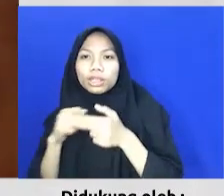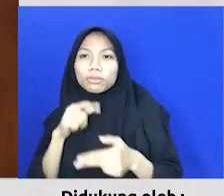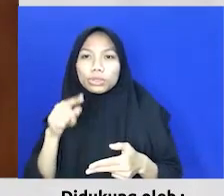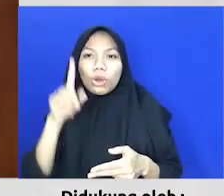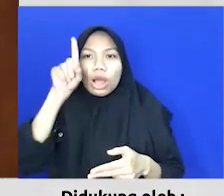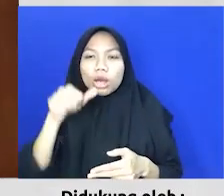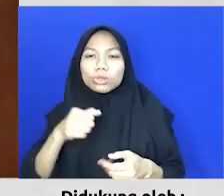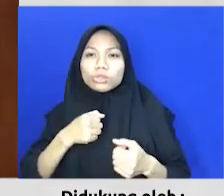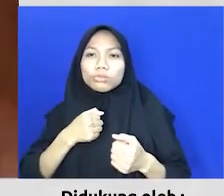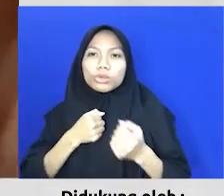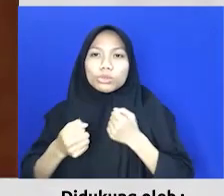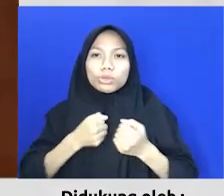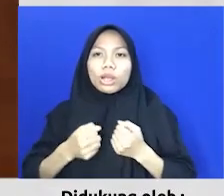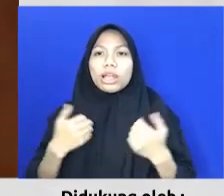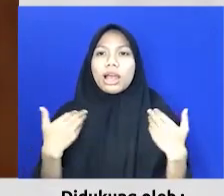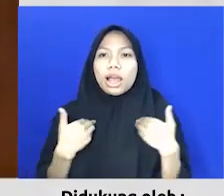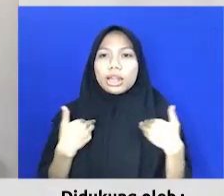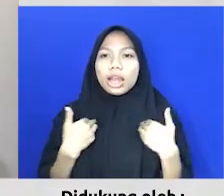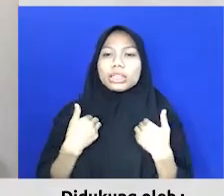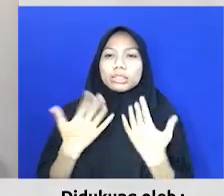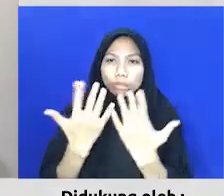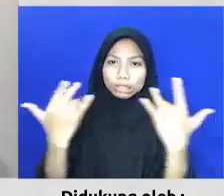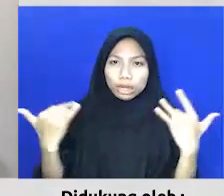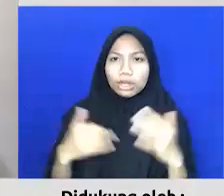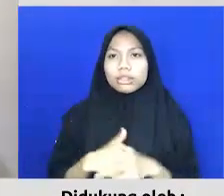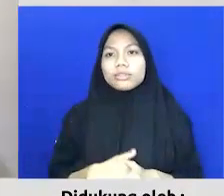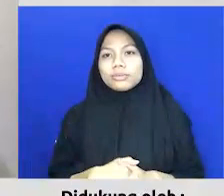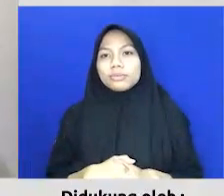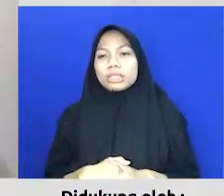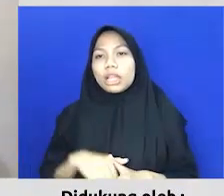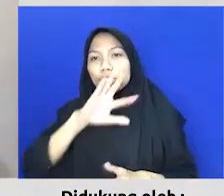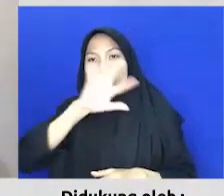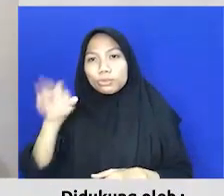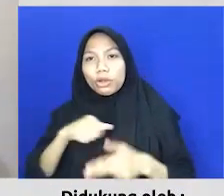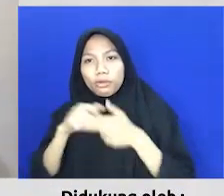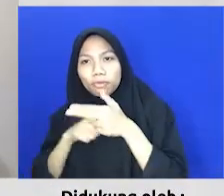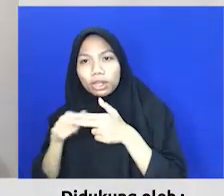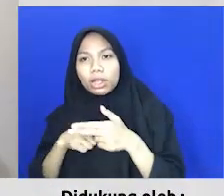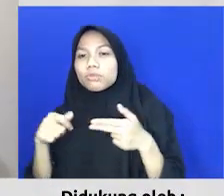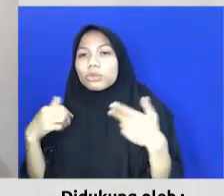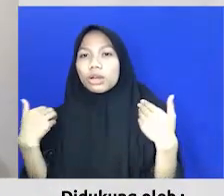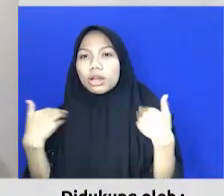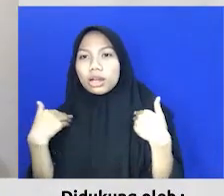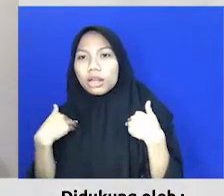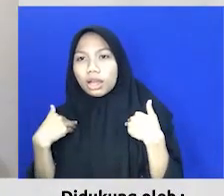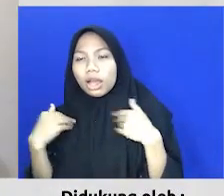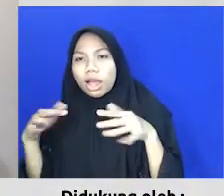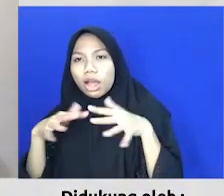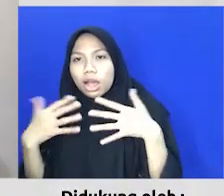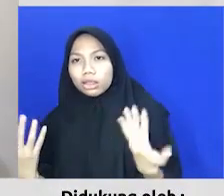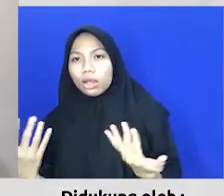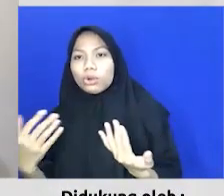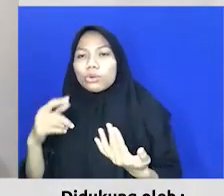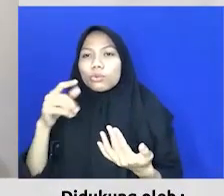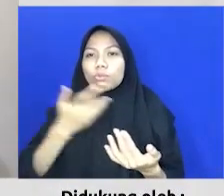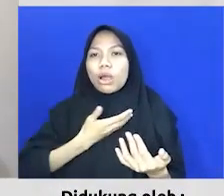dia membaratkan Indonesia, kan? Nah, Usmar ingin persoalan utamanya